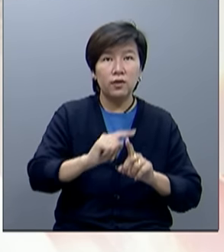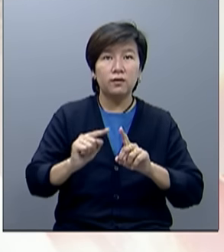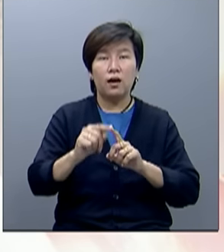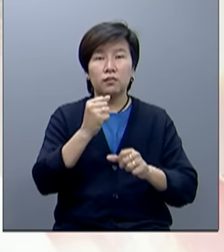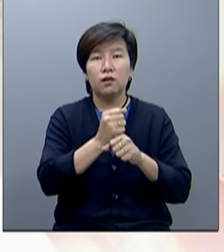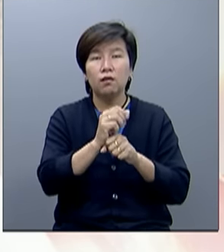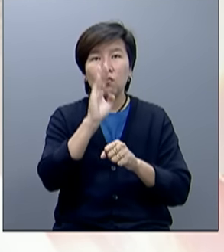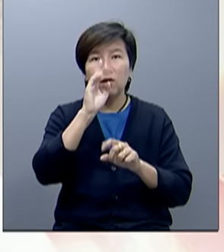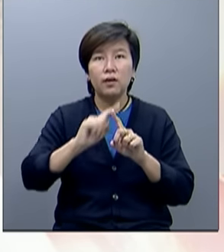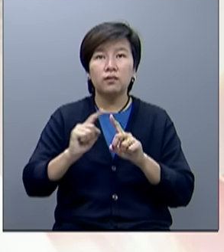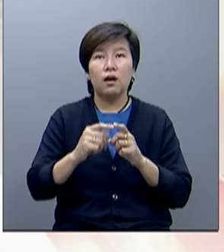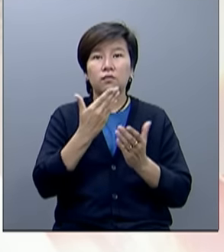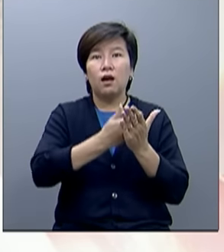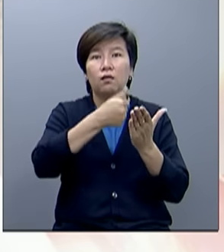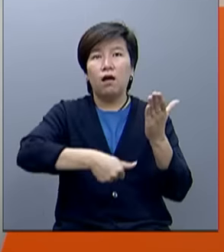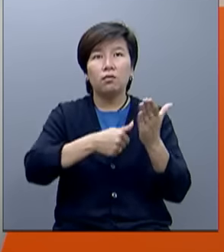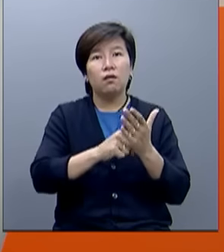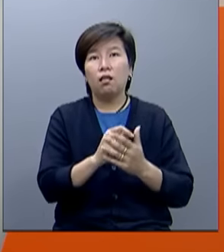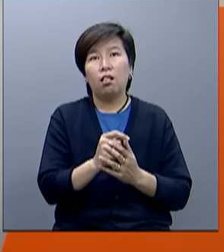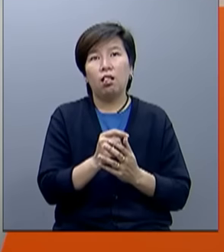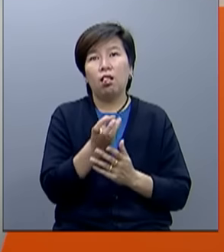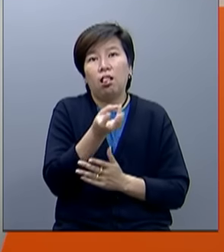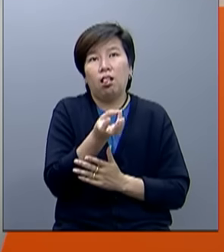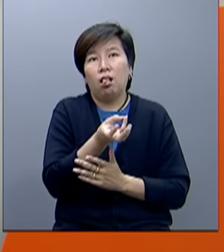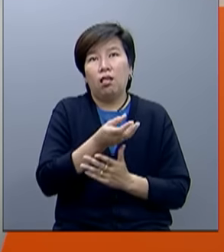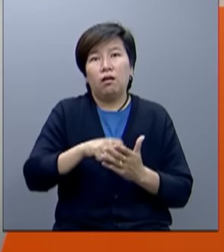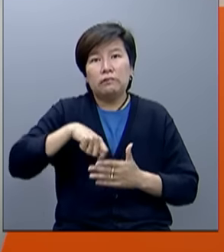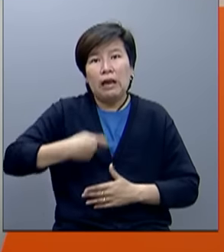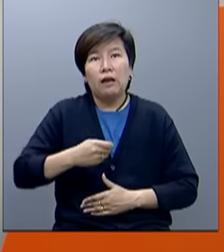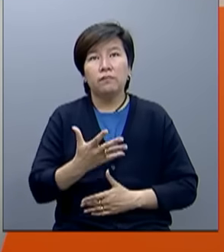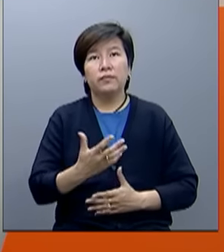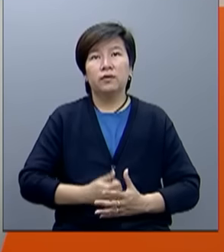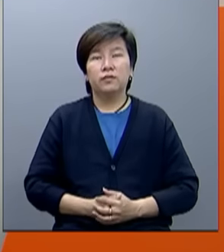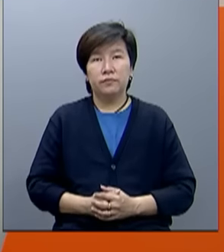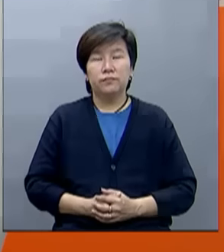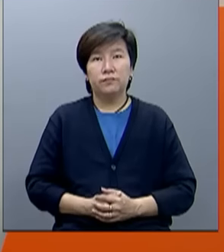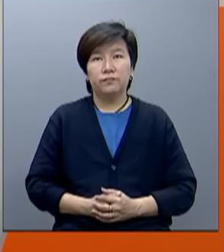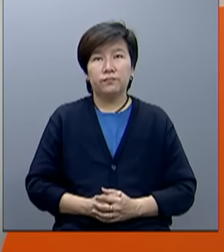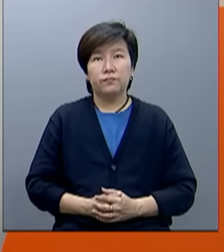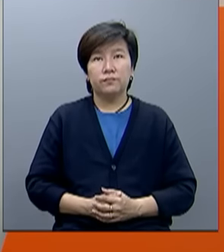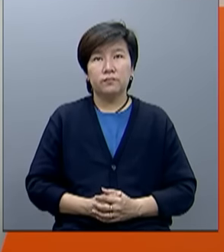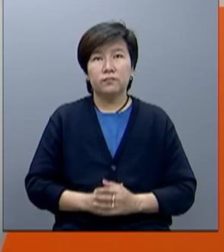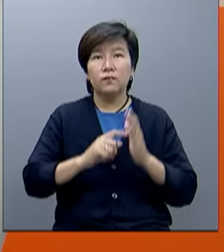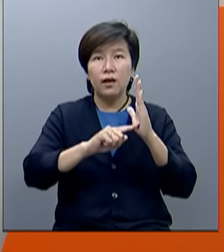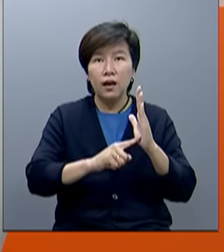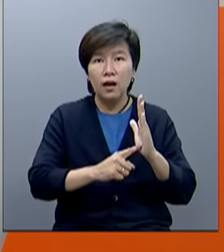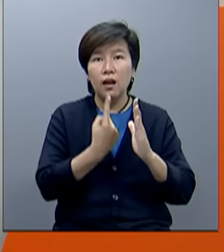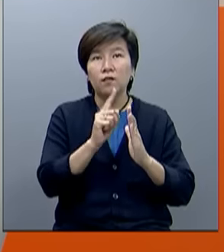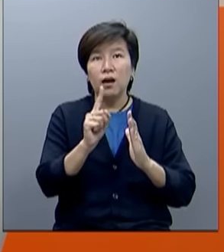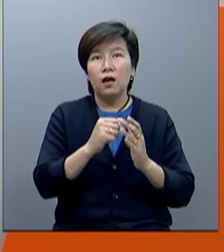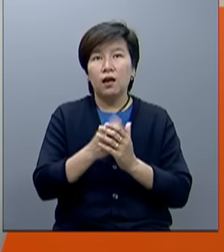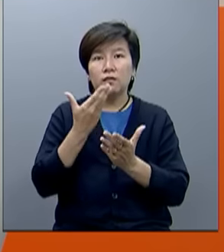ปลอดภาษีไปเลยแล้วเท่ากับต้นทุนในการดำเนินการแค่เริ่มต้นน่ะเราก็ต่างกันกเ